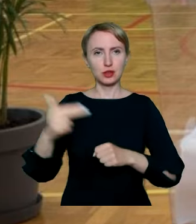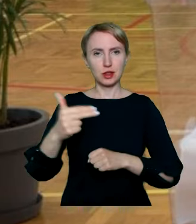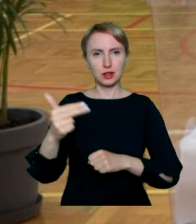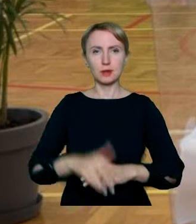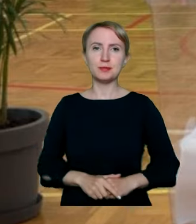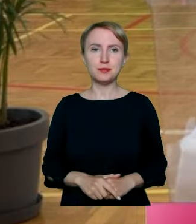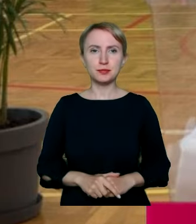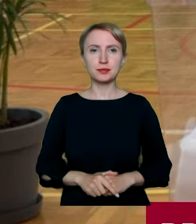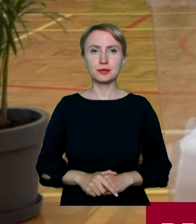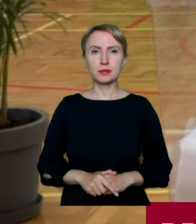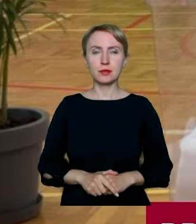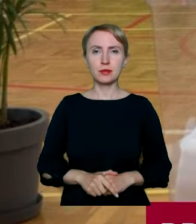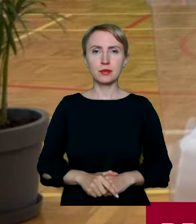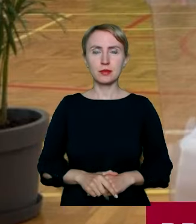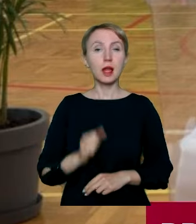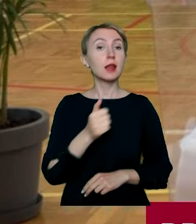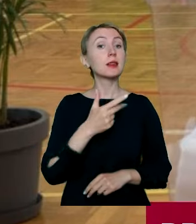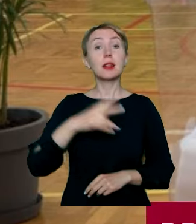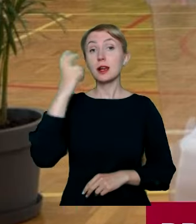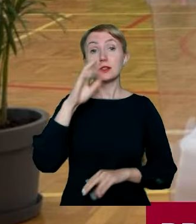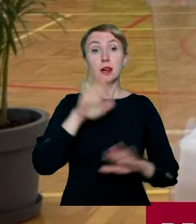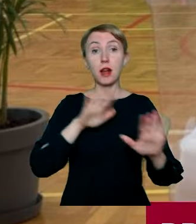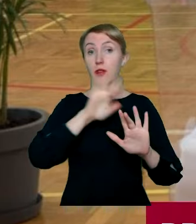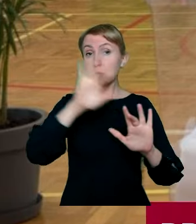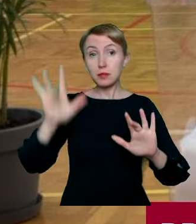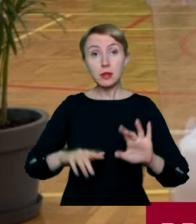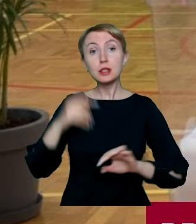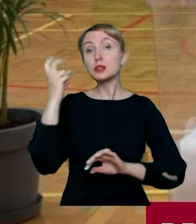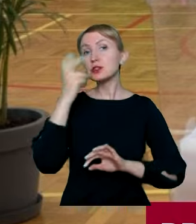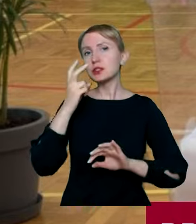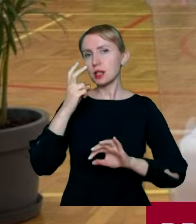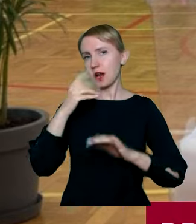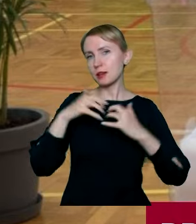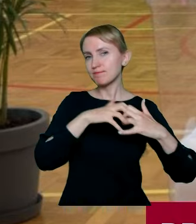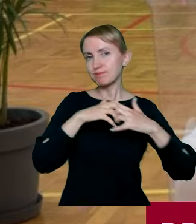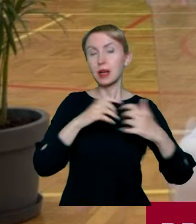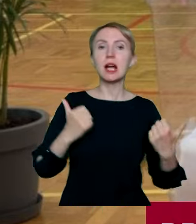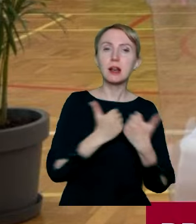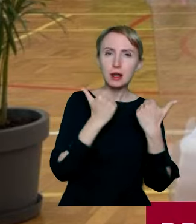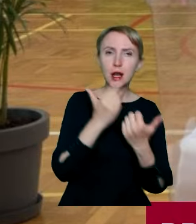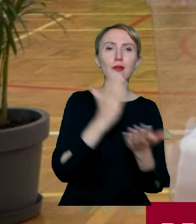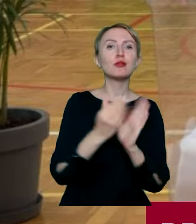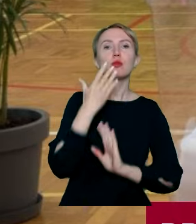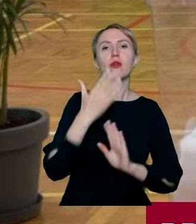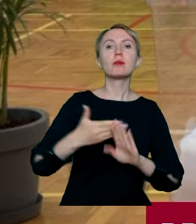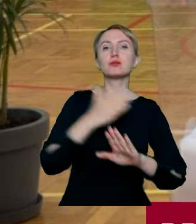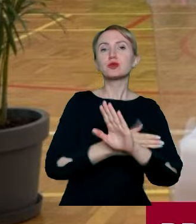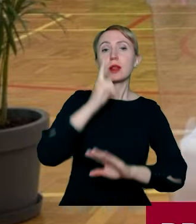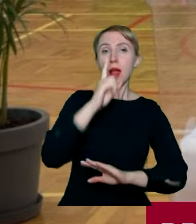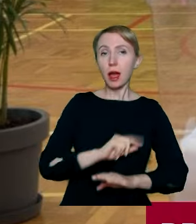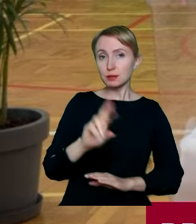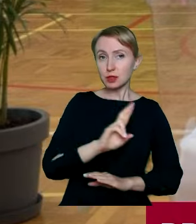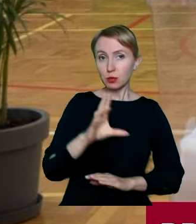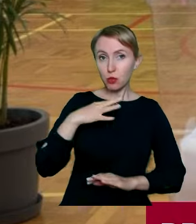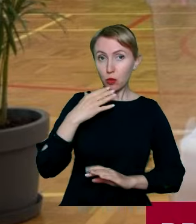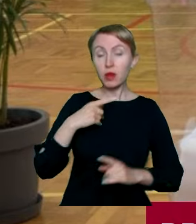No, oczywiście parę bardzo ciekawych miejsc i bardzo ciekawych starć. Kraków, o tym mówiliśmy przed Ekspresem Republiki,